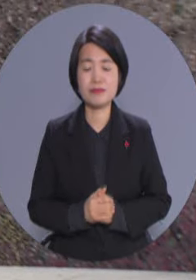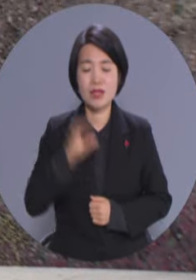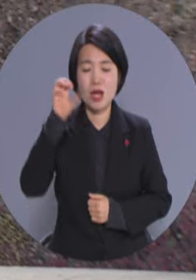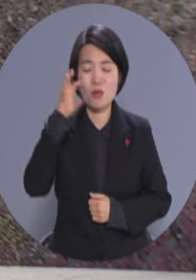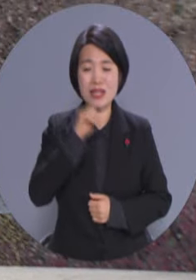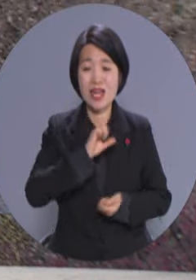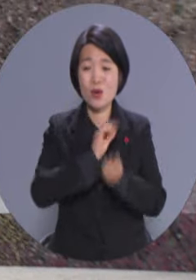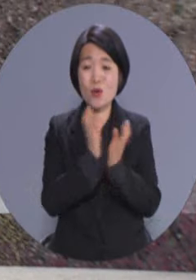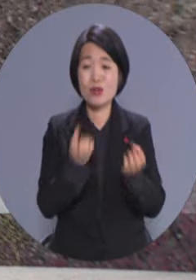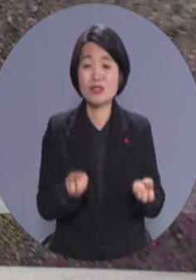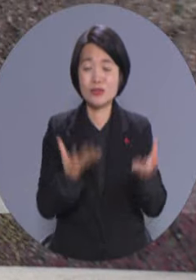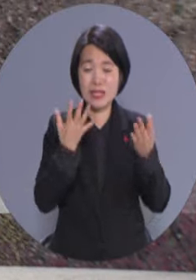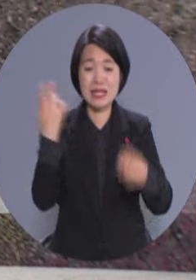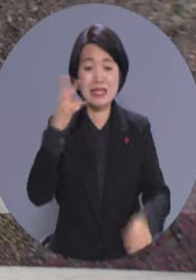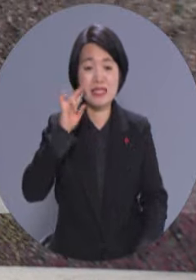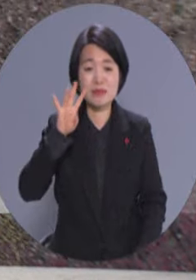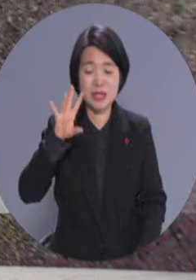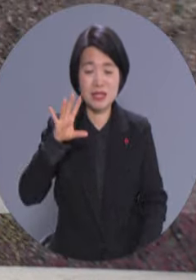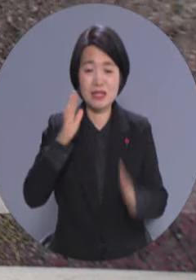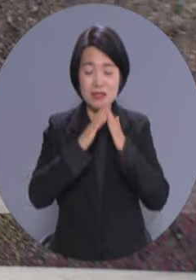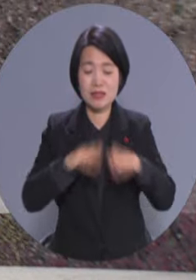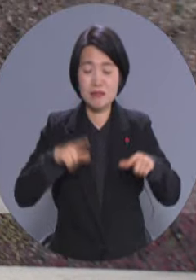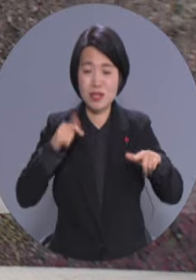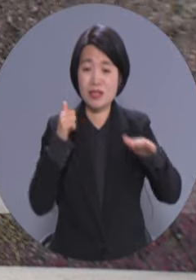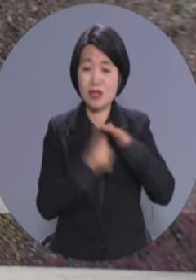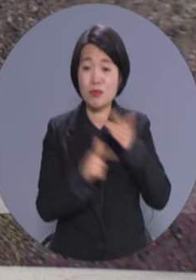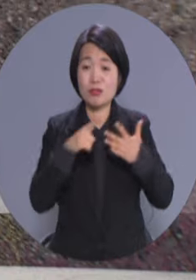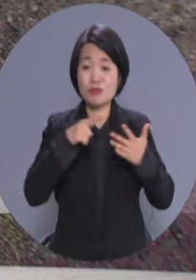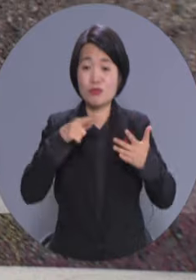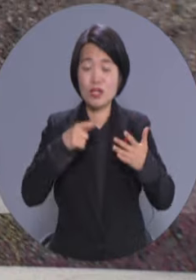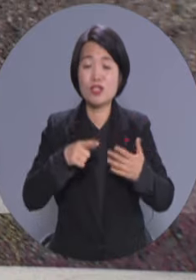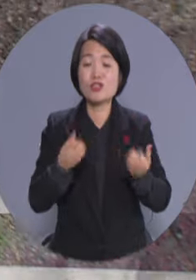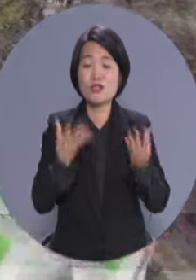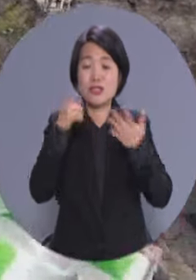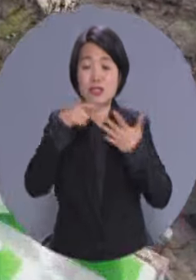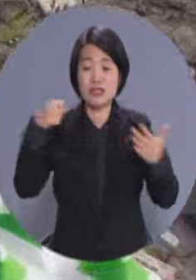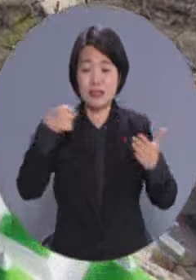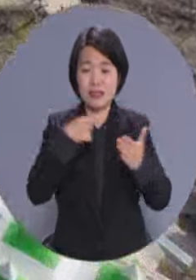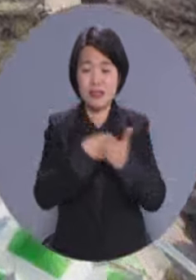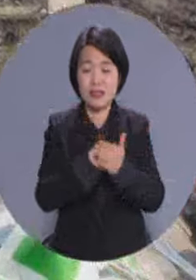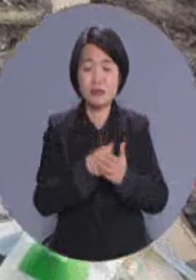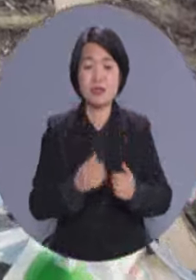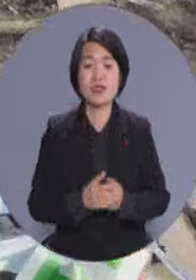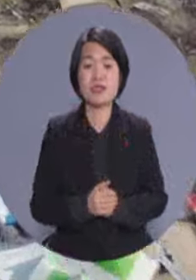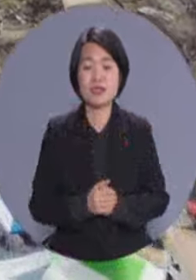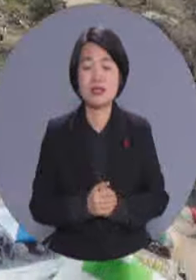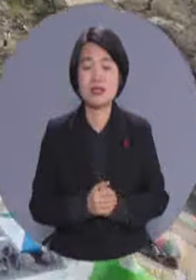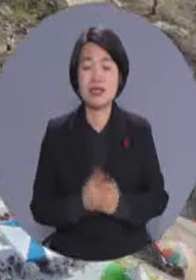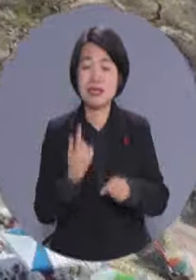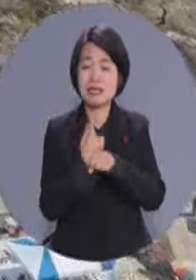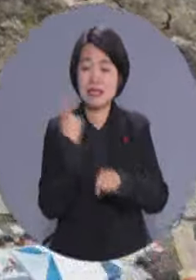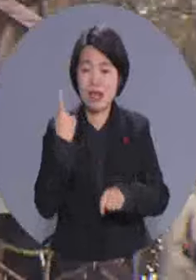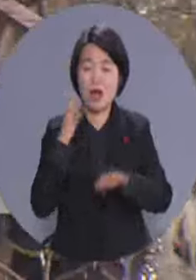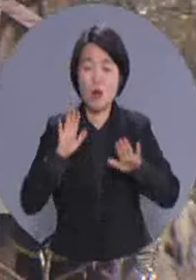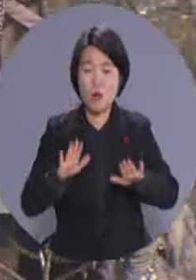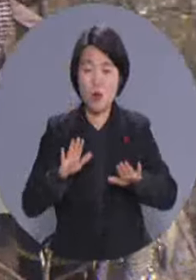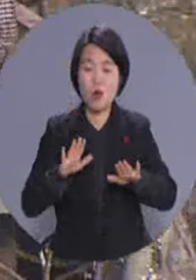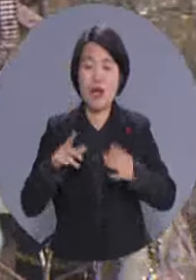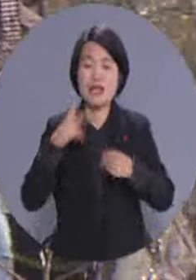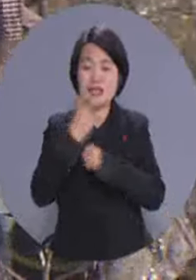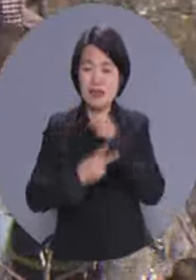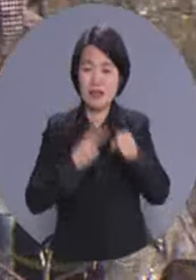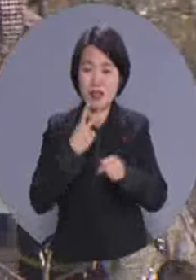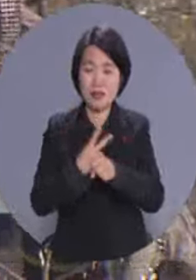광양 매화 축제가 2024년 전라남도 대표 축제로 지정됐습니다 지난해 이어 2년 연속